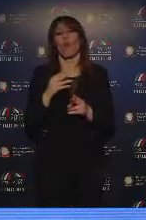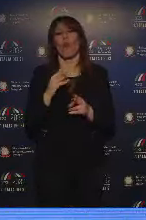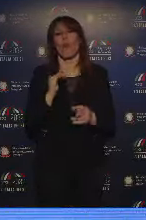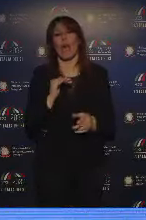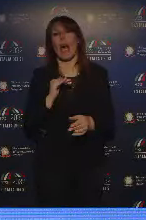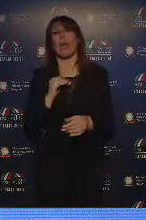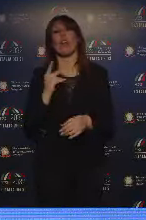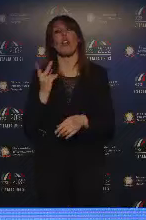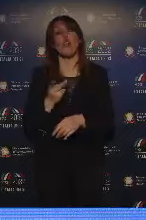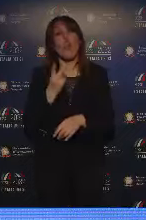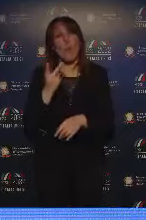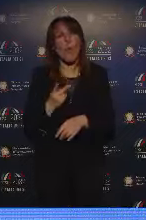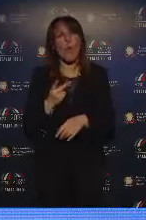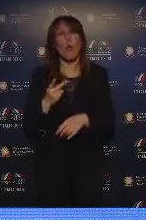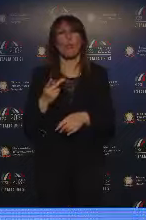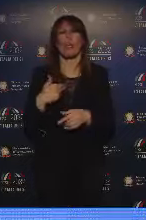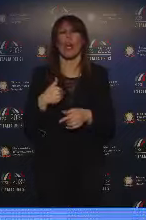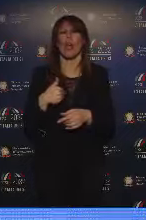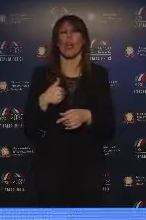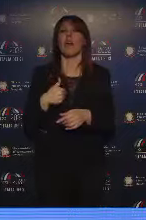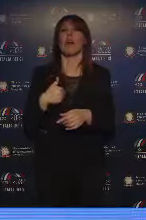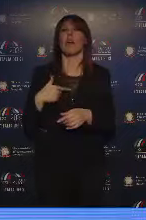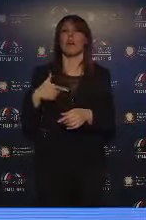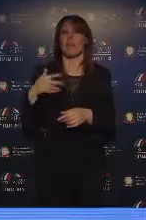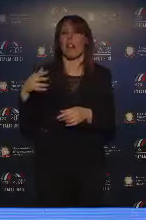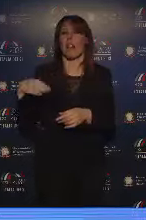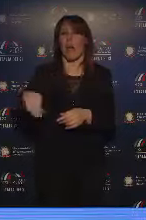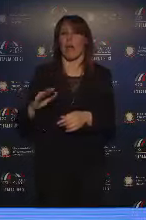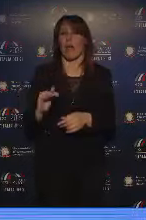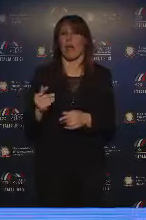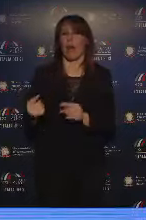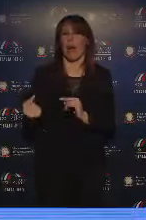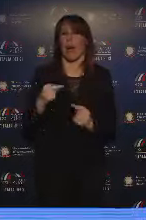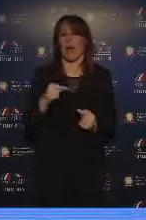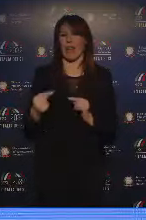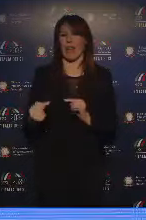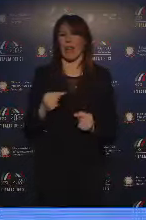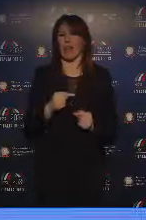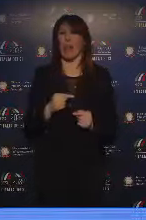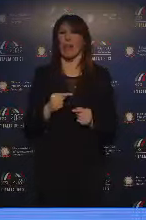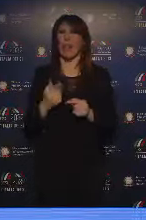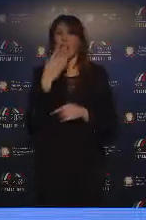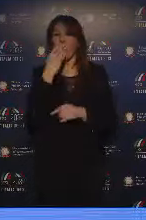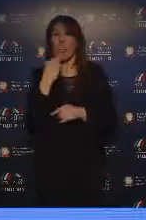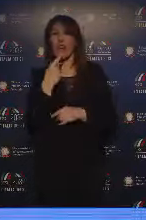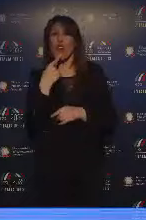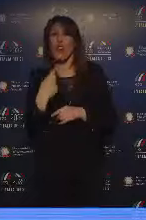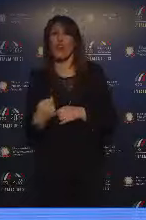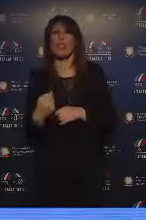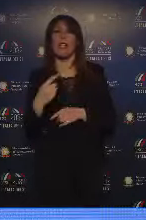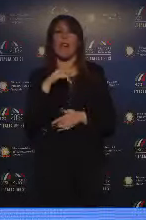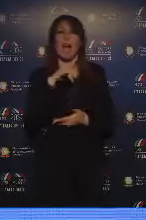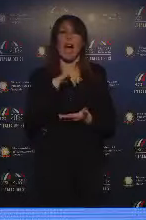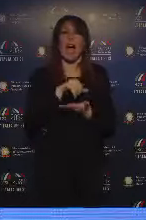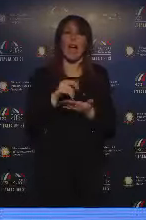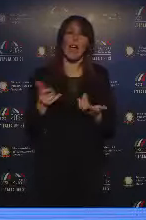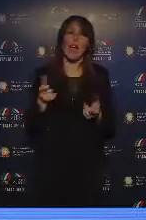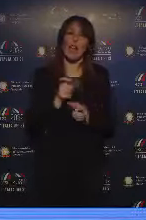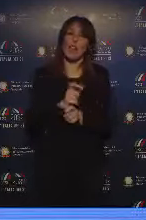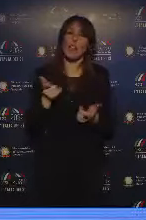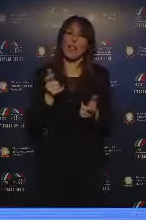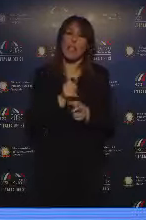Bari quindi come su milano- Roma il frecci rossa è una valida alternativa all'aereo a lavori ultimati da pnrr